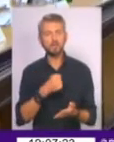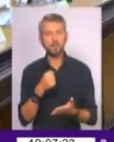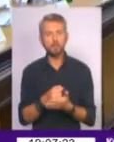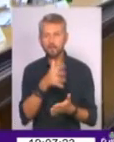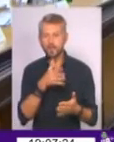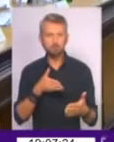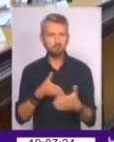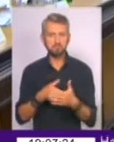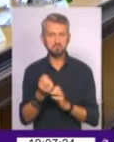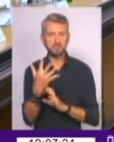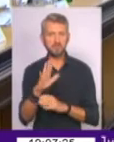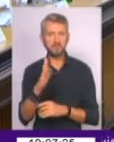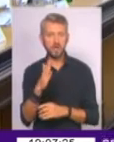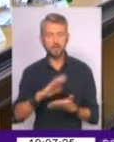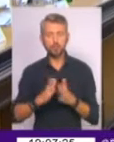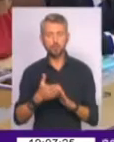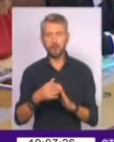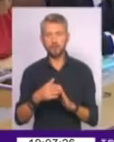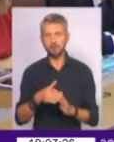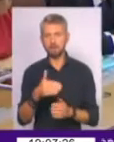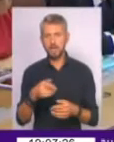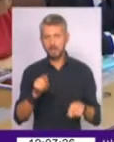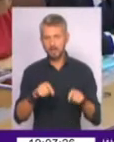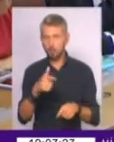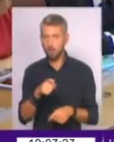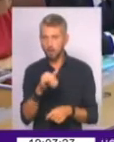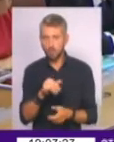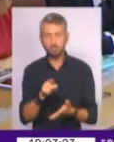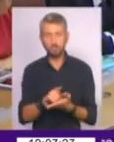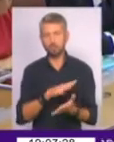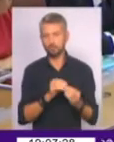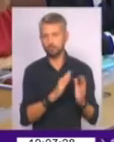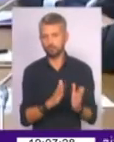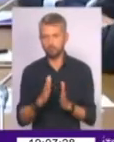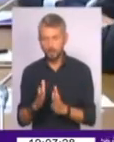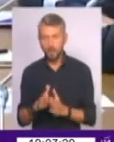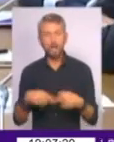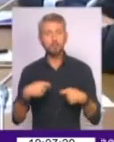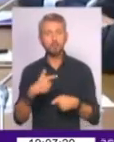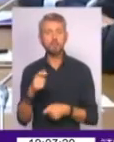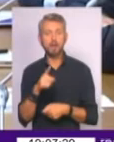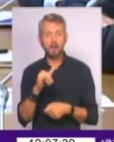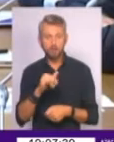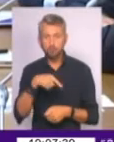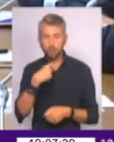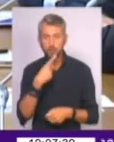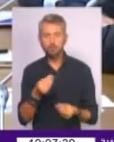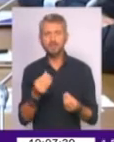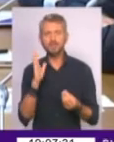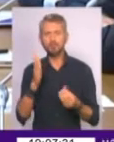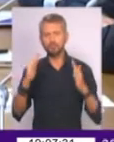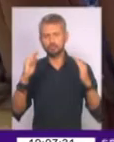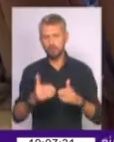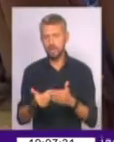терміни до 15 вересня. Ситуація на ринку скрапленого газу має стабілізуватися. Продавці ж газу запевняють, ціни підуть на спад